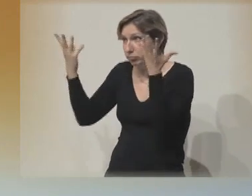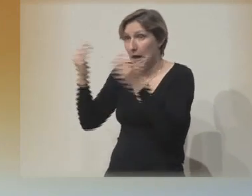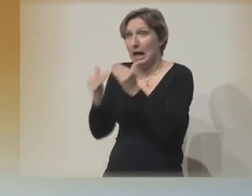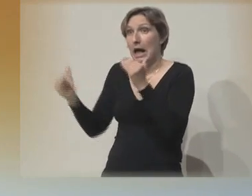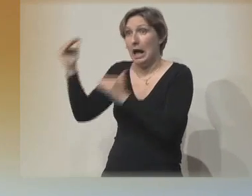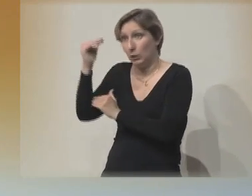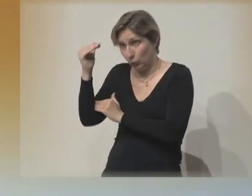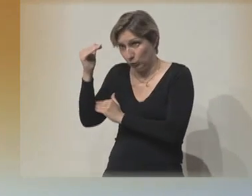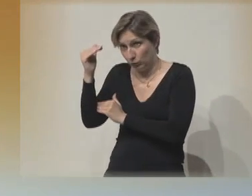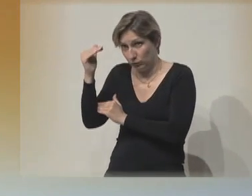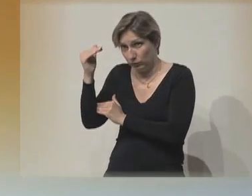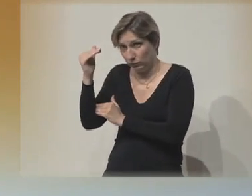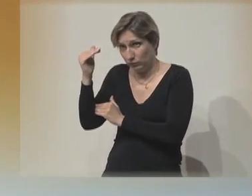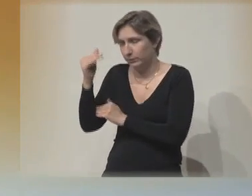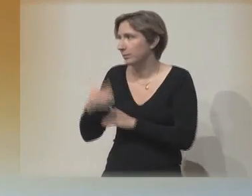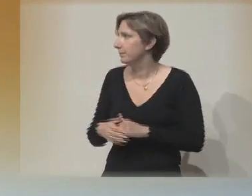des problèmes,